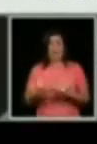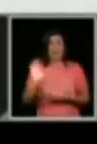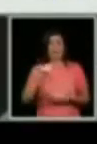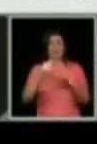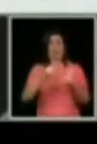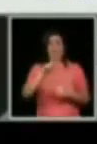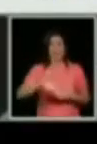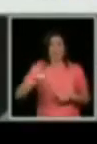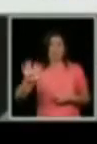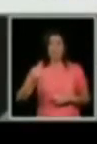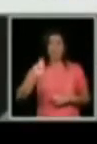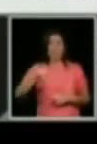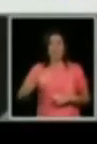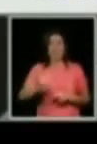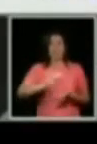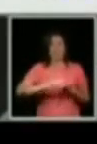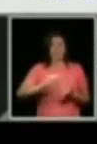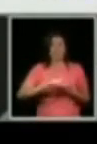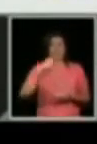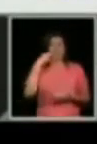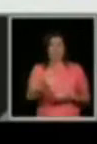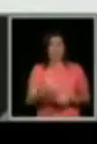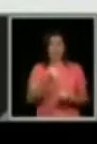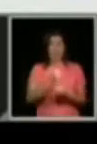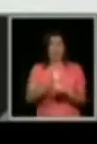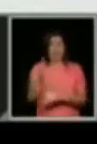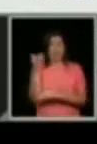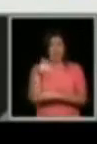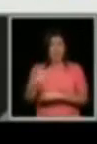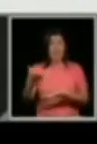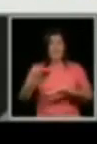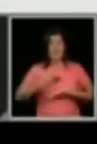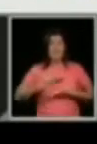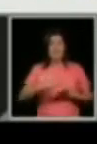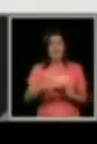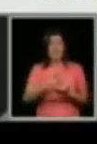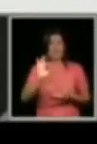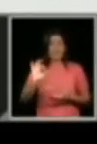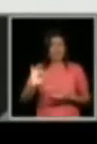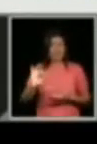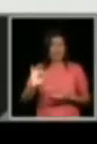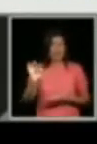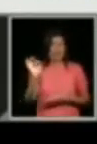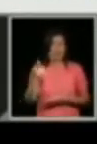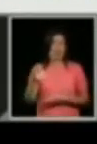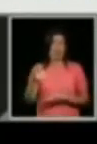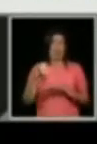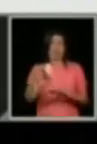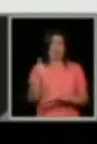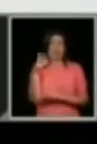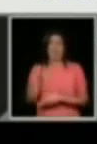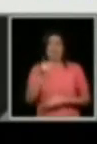הפקיד הממונה במשרד הרווחה מציג עצמו בקולו שלו למול מצלמה שהוא לא יודע שקיימת,